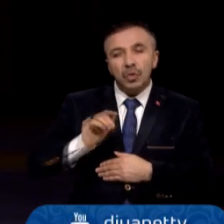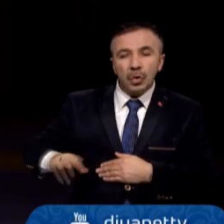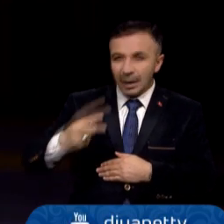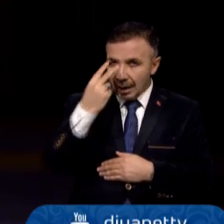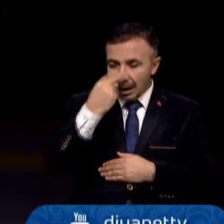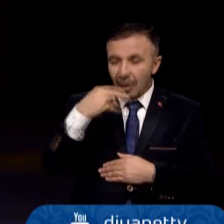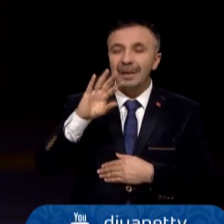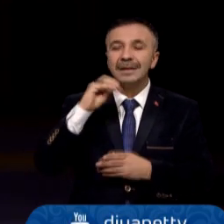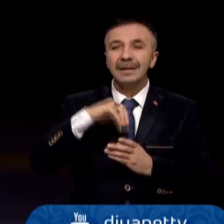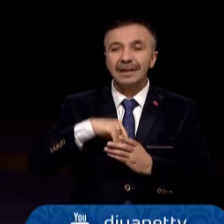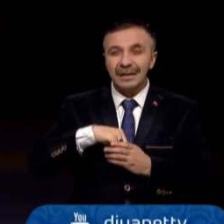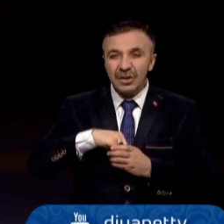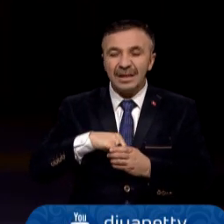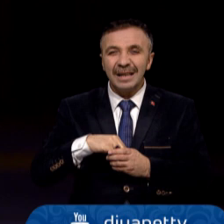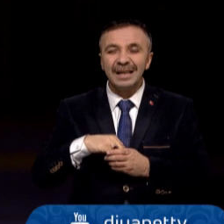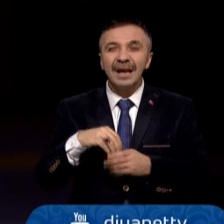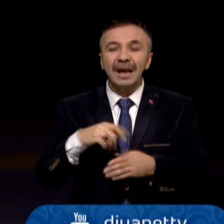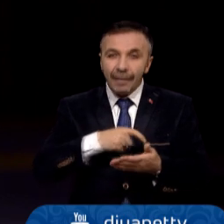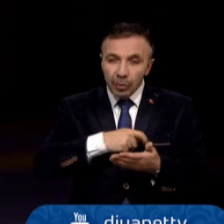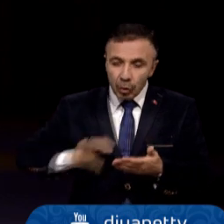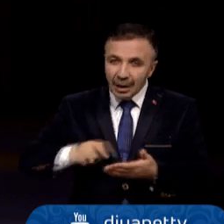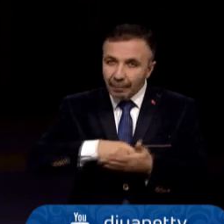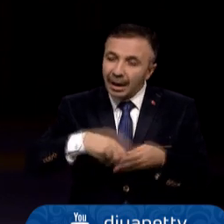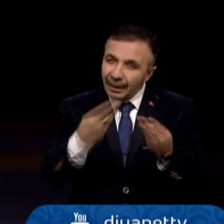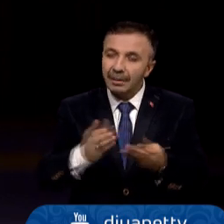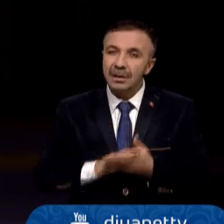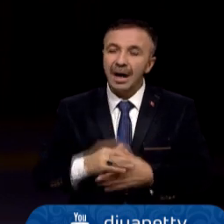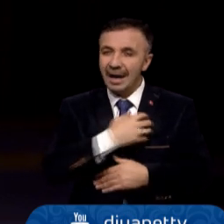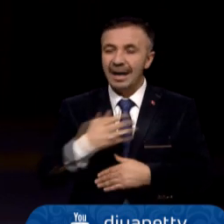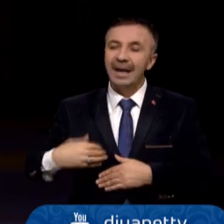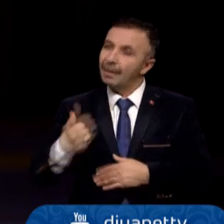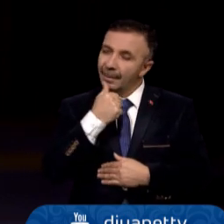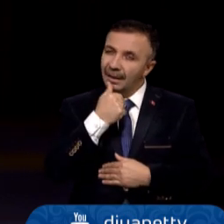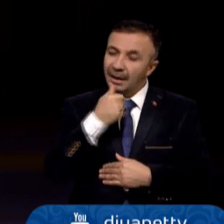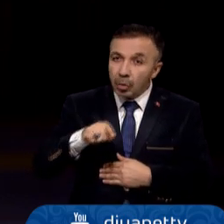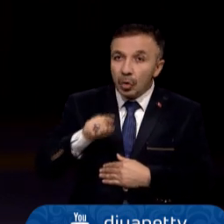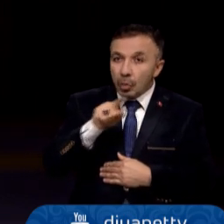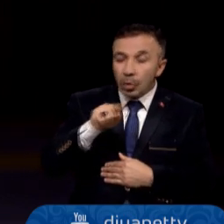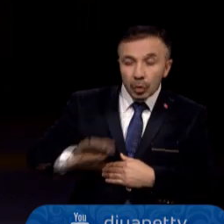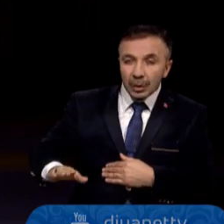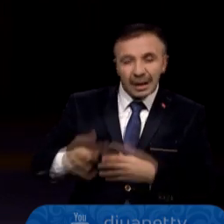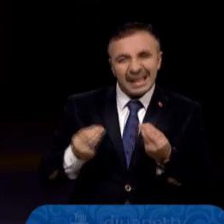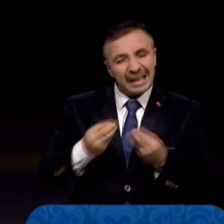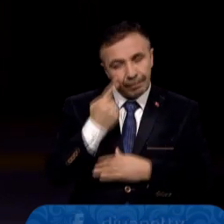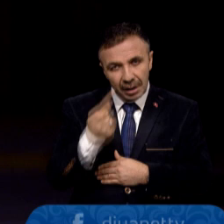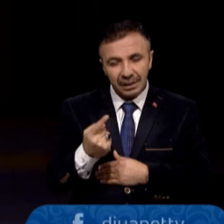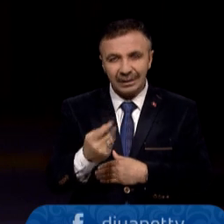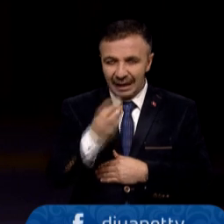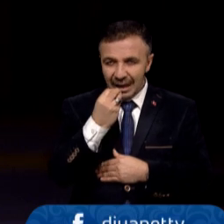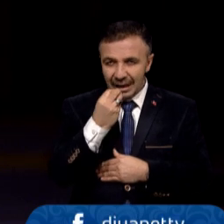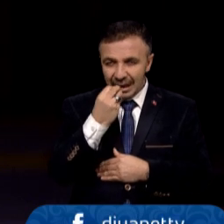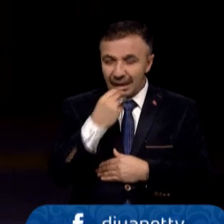ağlamaması için Onlara maaş verilmesi annelerine babalarına Bu çocuklara iyi bakacaksınız